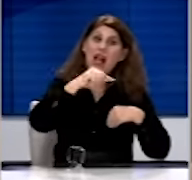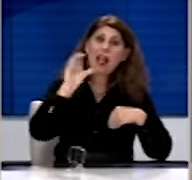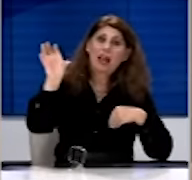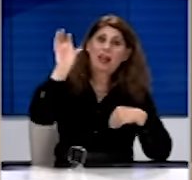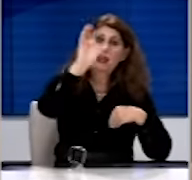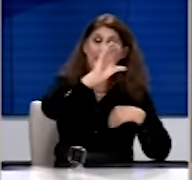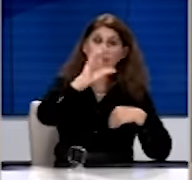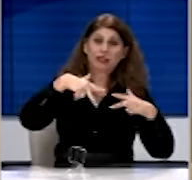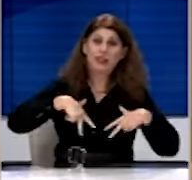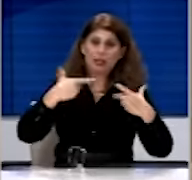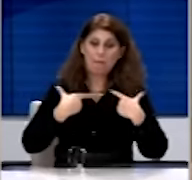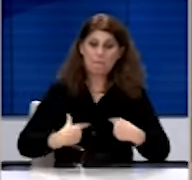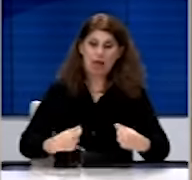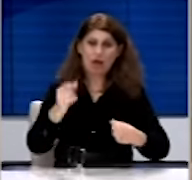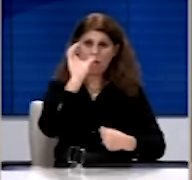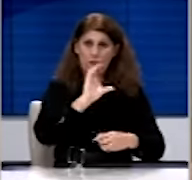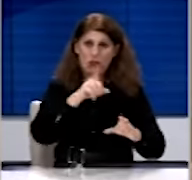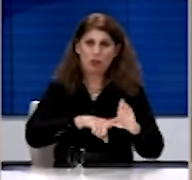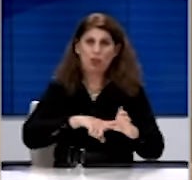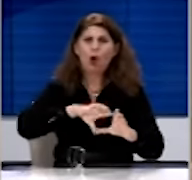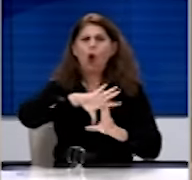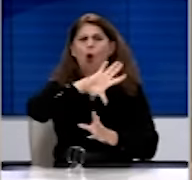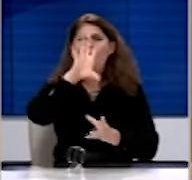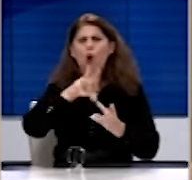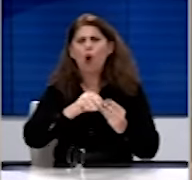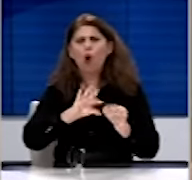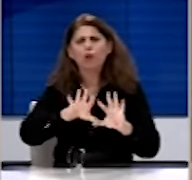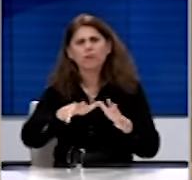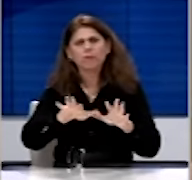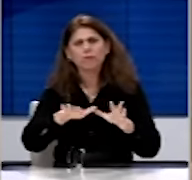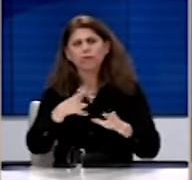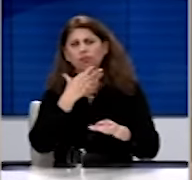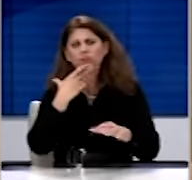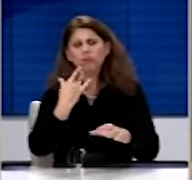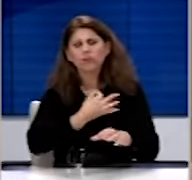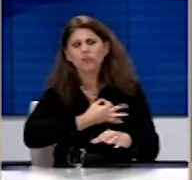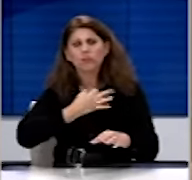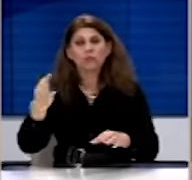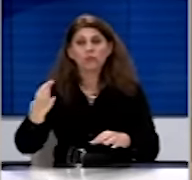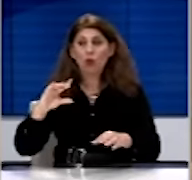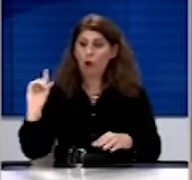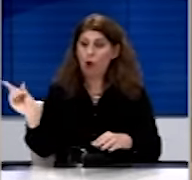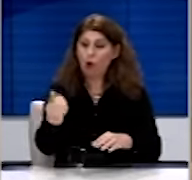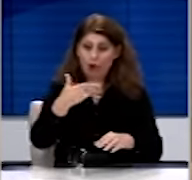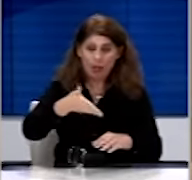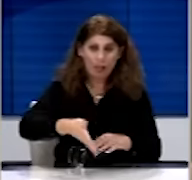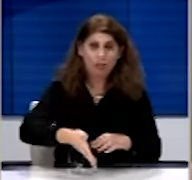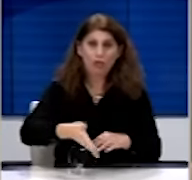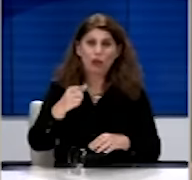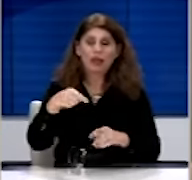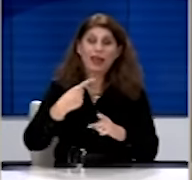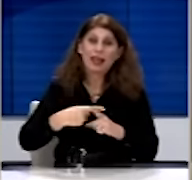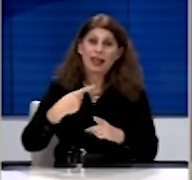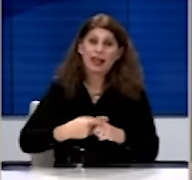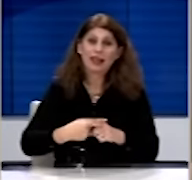τα κράτη-μέλη της Ευρωπαϊκής Ένωσης, όλα είναι περίπου ιδυλιακά και ότι τα πάντα εδώ είναι μια